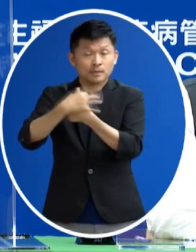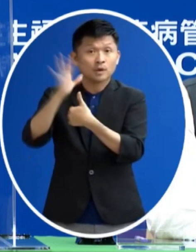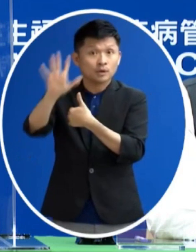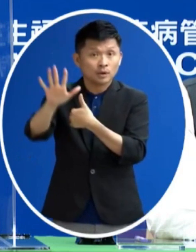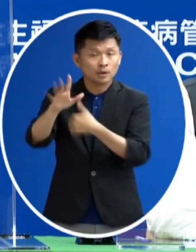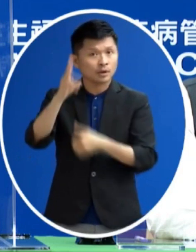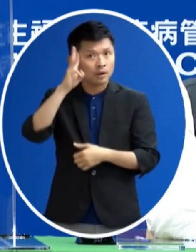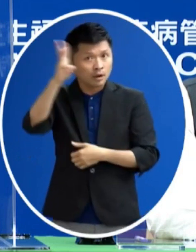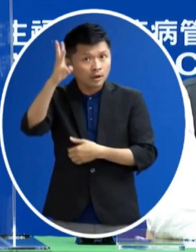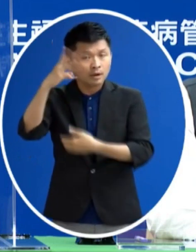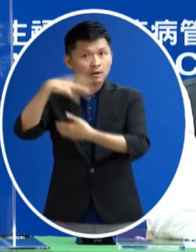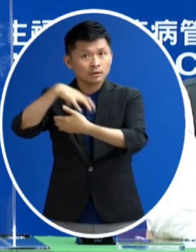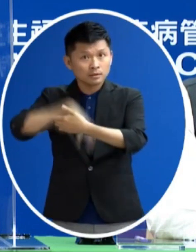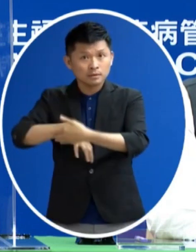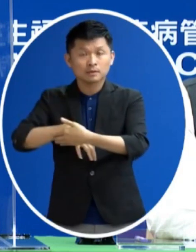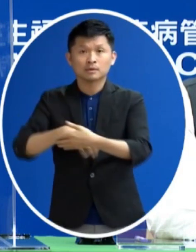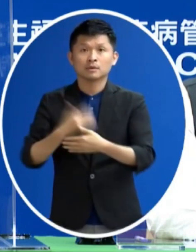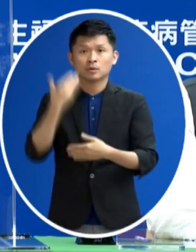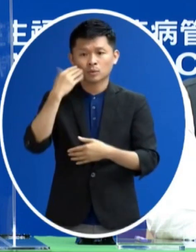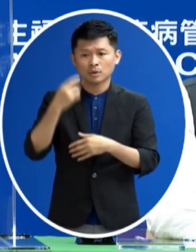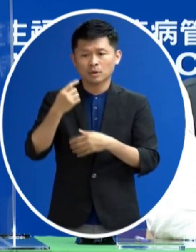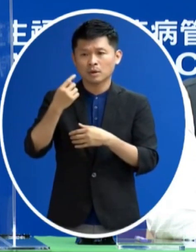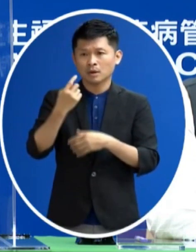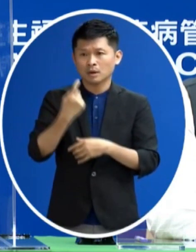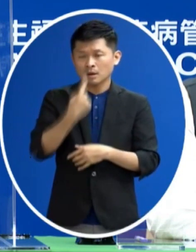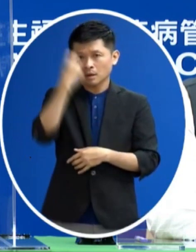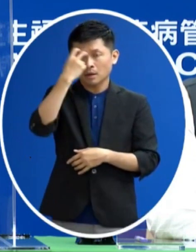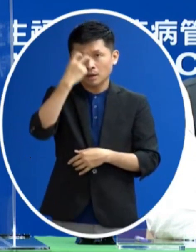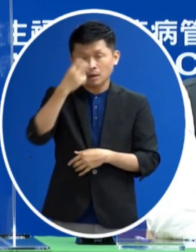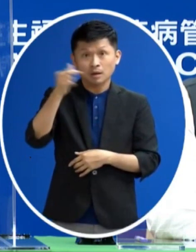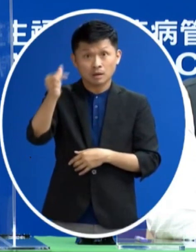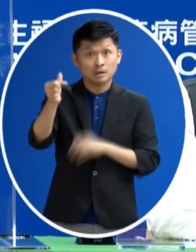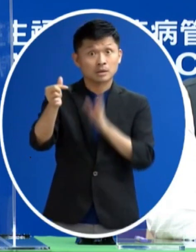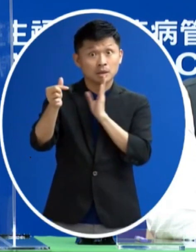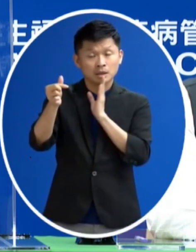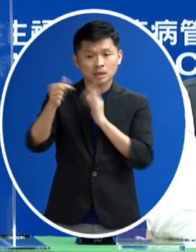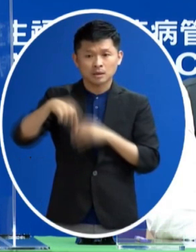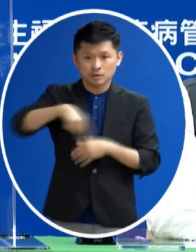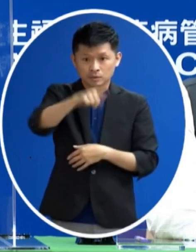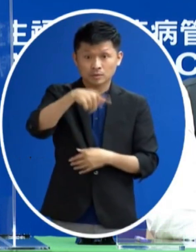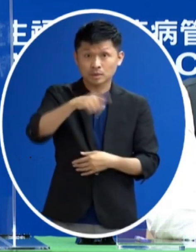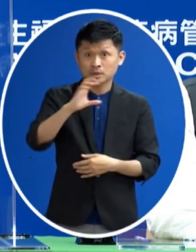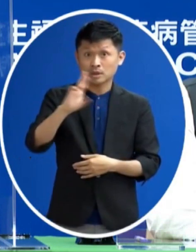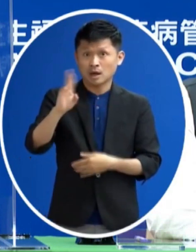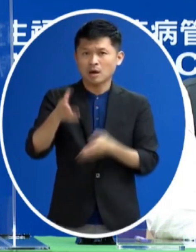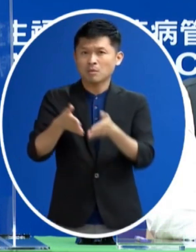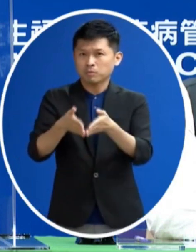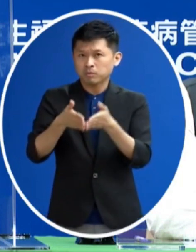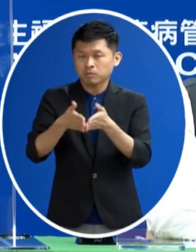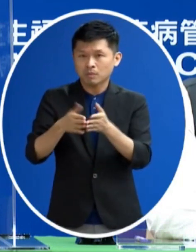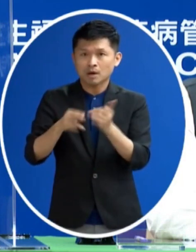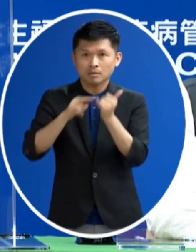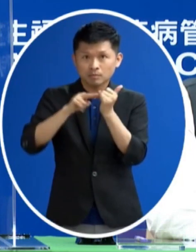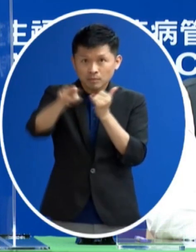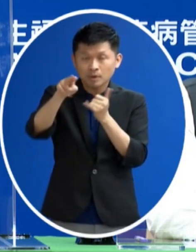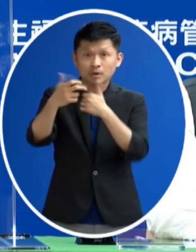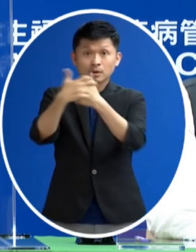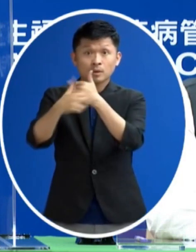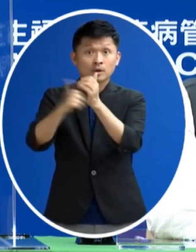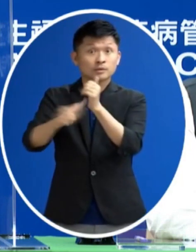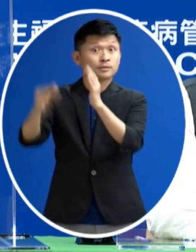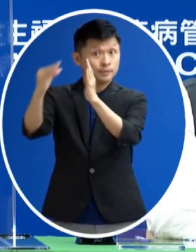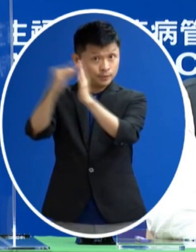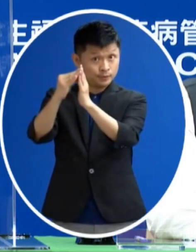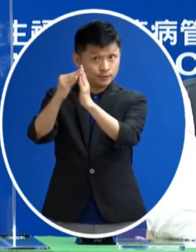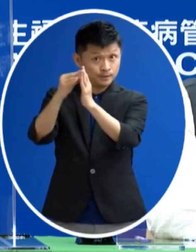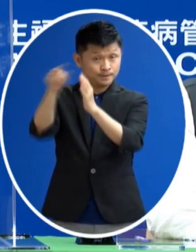内的哈，哦，如果要哦检验是阳性，要进一步去做 PCR 的时候，那请通知卫生局，让卫生局把